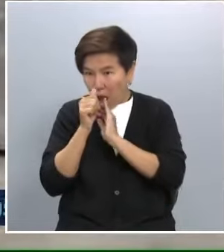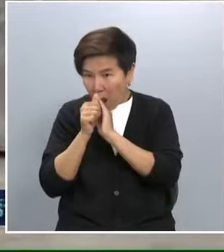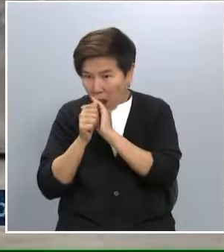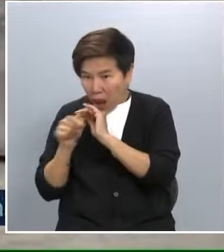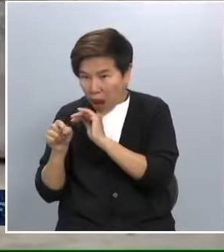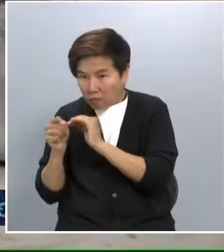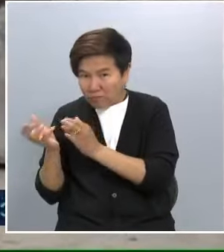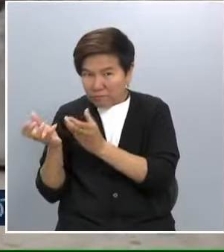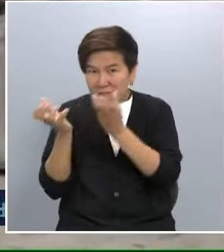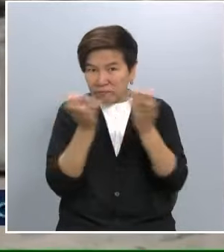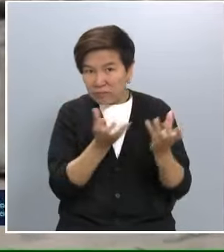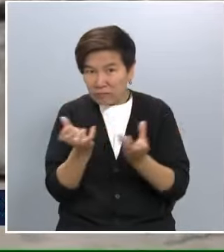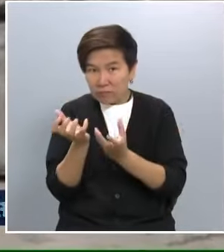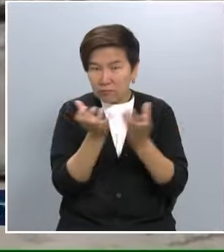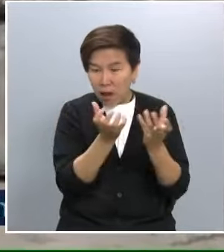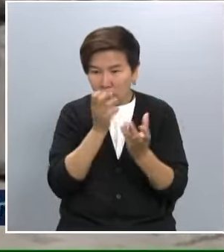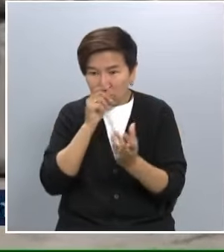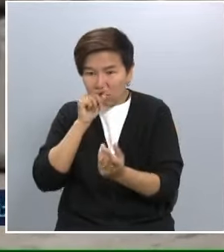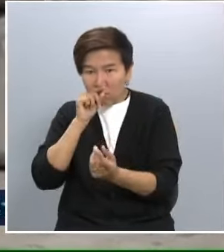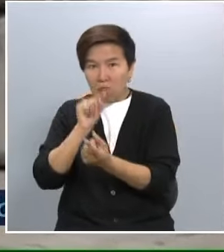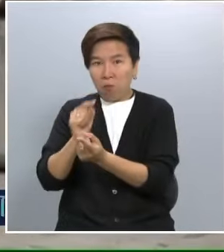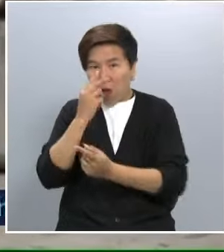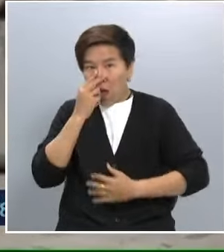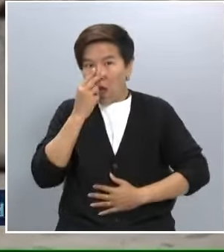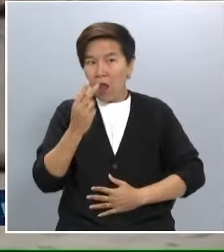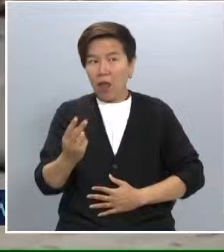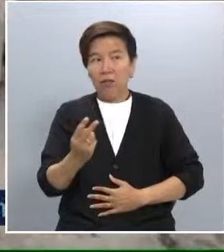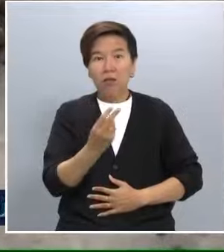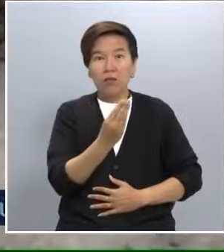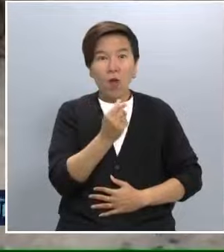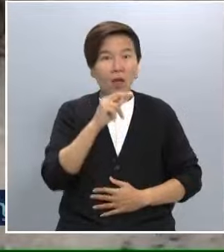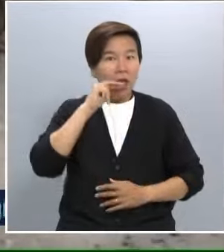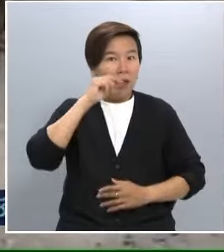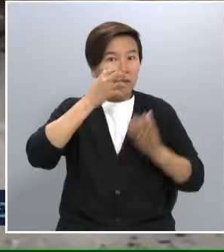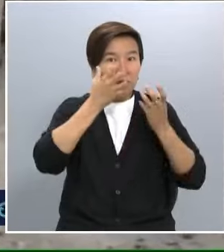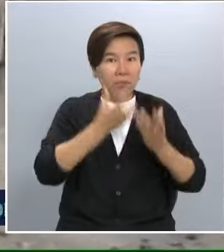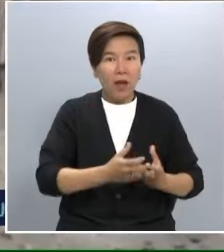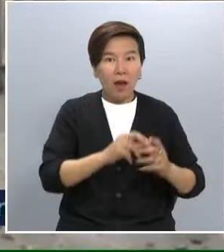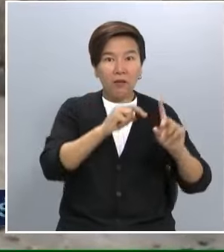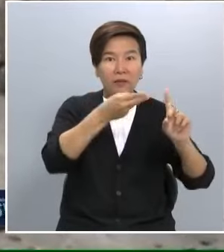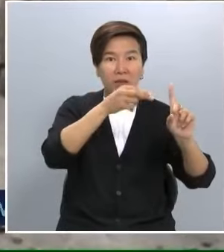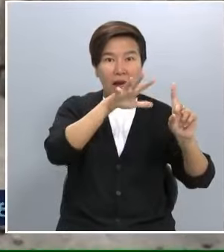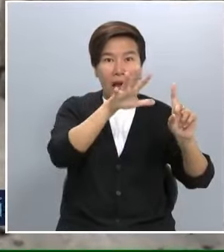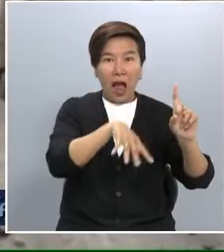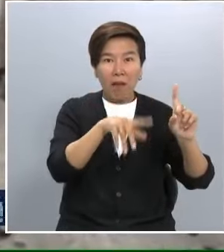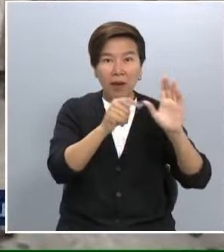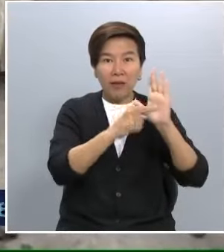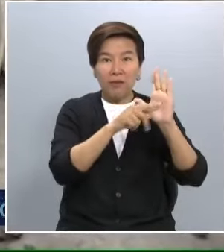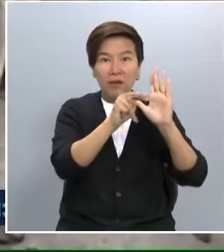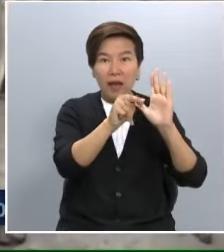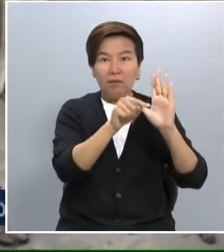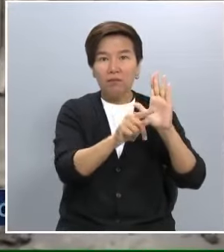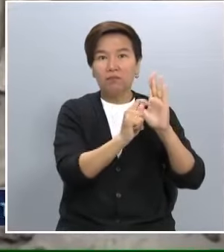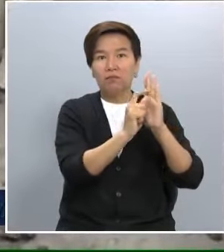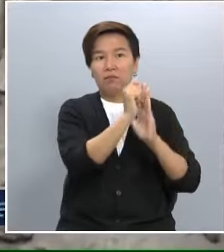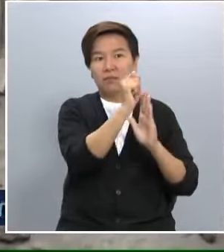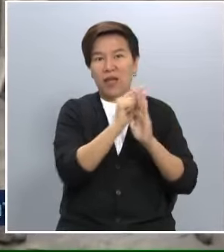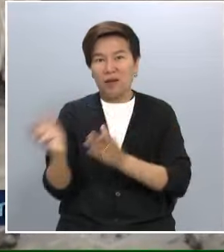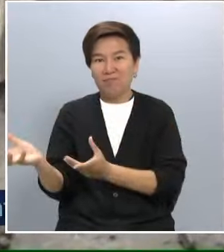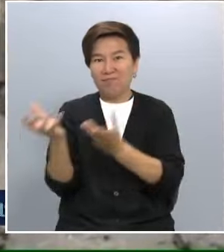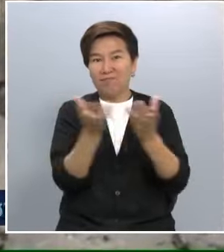แล้วก็สังกะสีจำนวนกว่า 15,000 ตันนะครับแล้วก็นำมาจากที่บริษัทแห่งหนึ่งครับในจังหวัดตากหลังจากนั้นครับเอาม